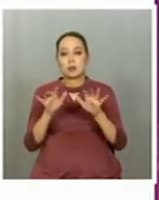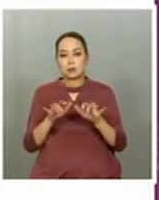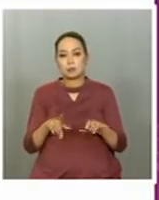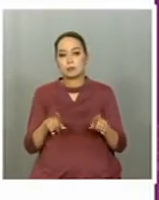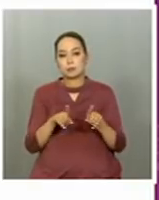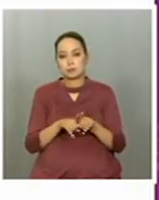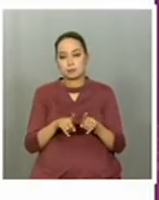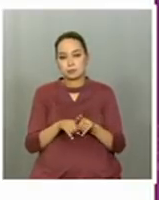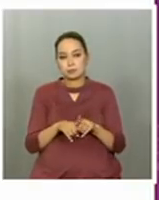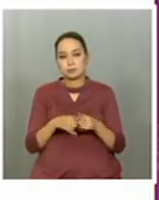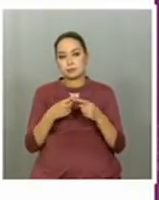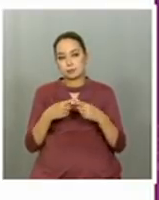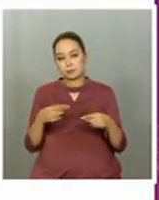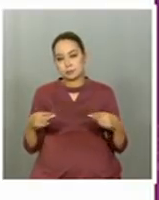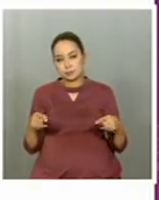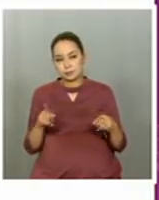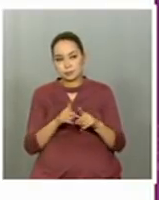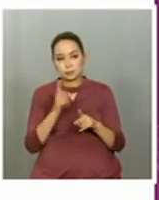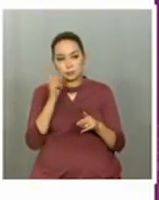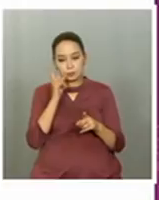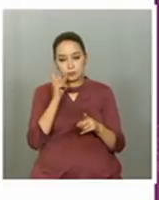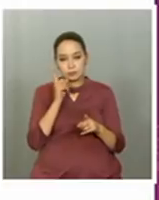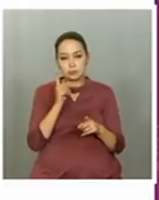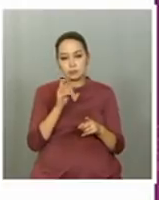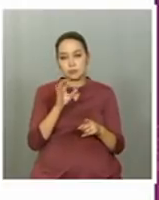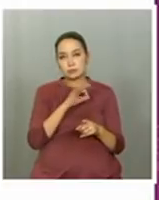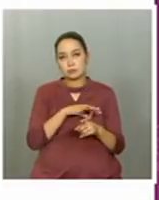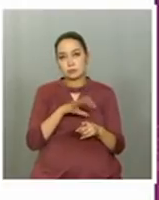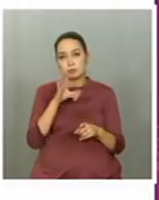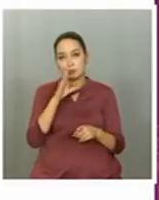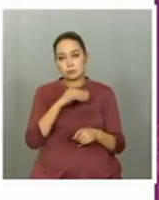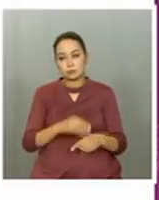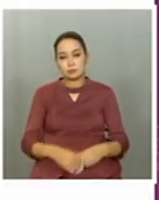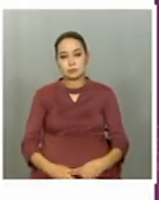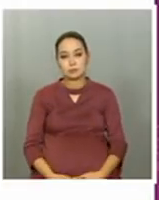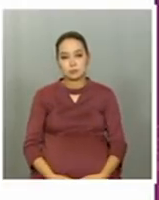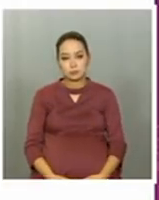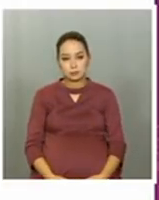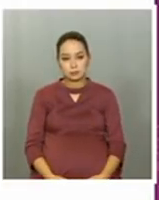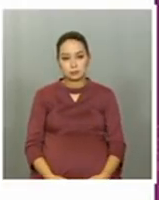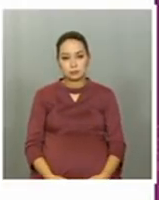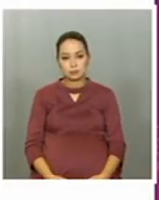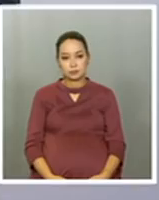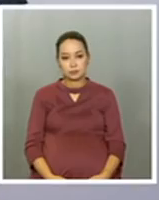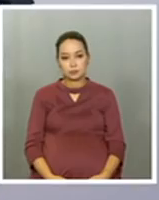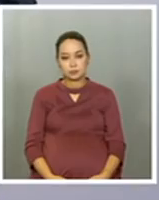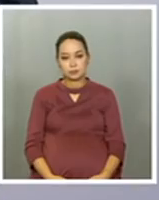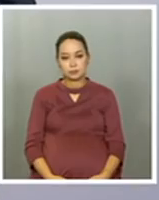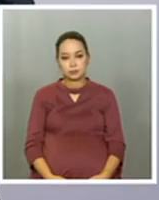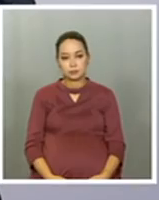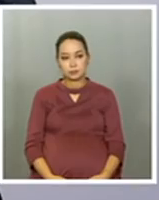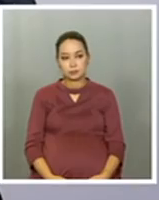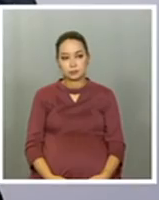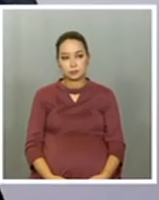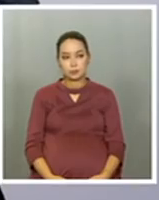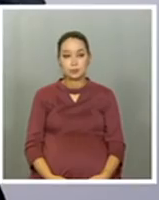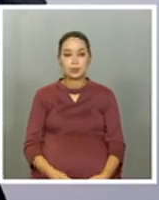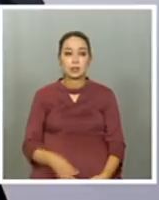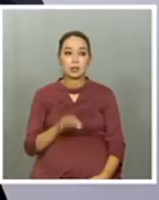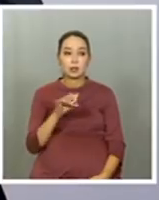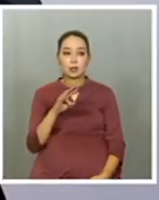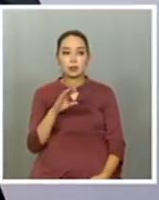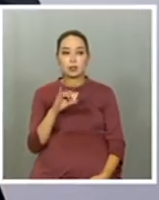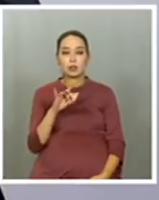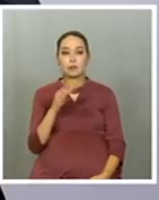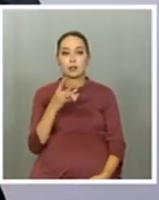немесе басқа да компьютердің бөліктерінен медиа нысандарды кірістіруге болады. Интерфейсті құрудың